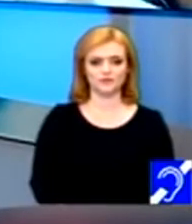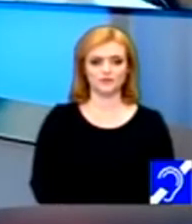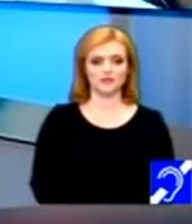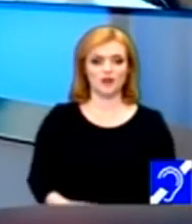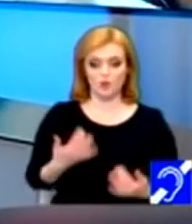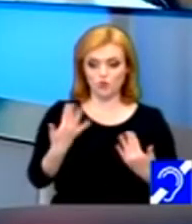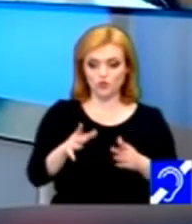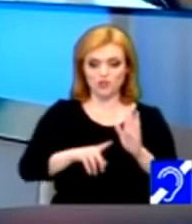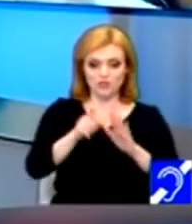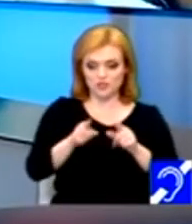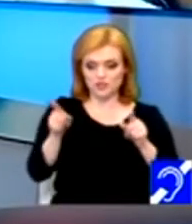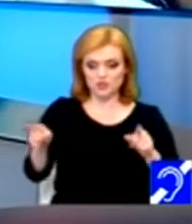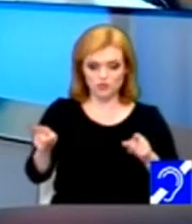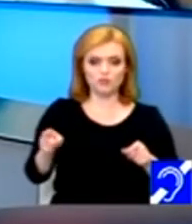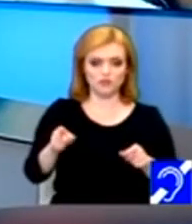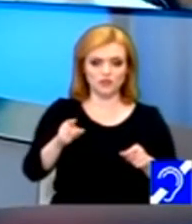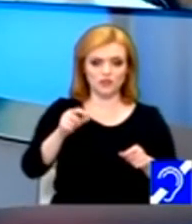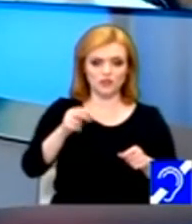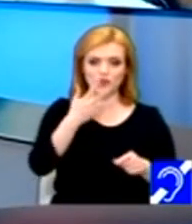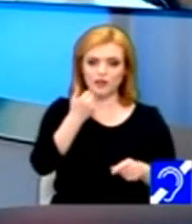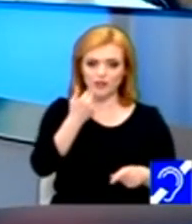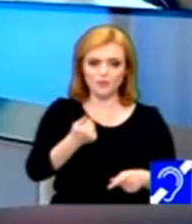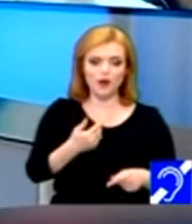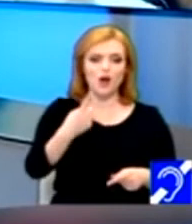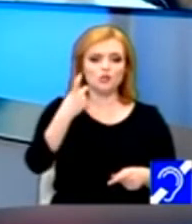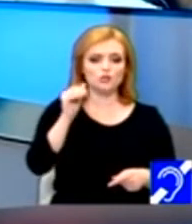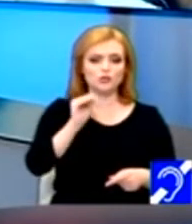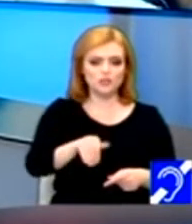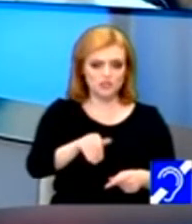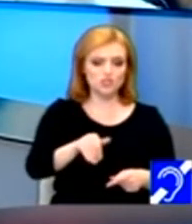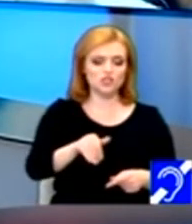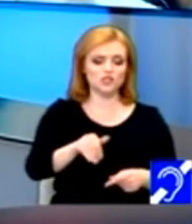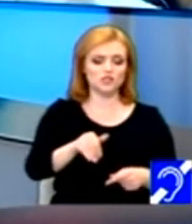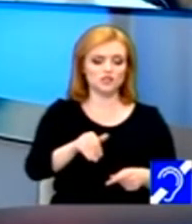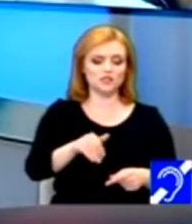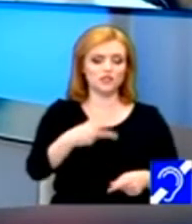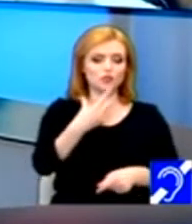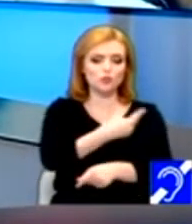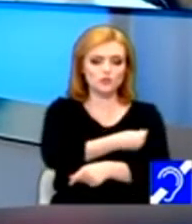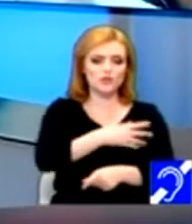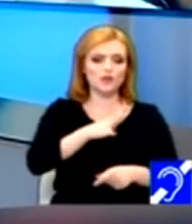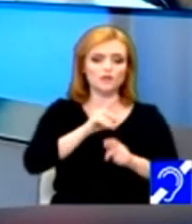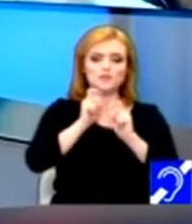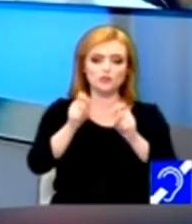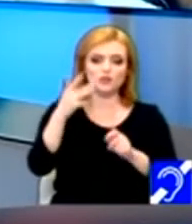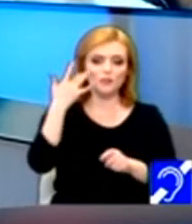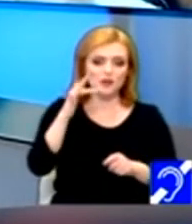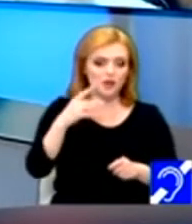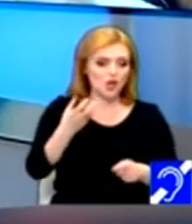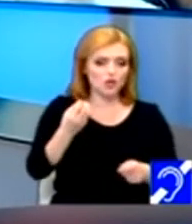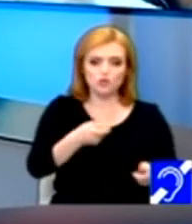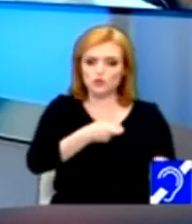Suntem în plin sezon al gripei și cele 100.000 de doze de vaccin donate de Statele Unite Republicii Moldova nu au mai ajuns în